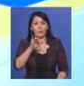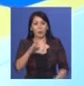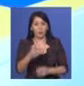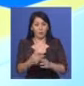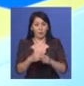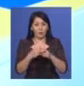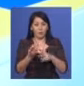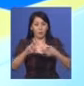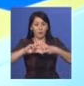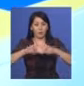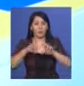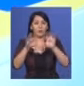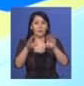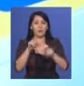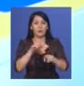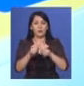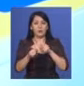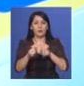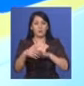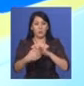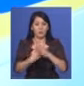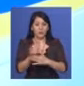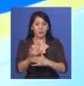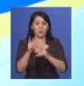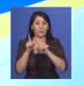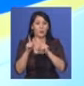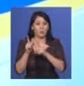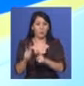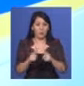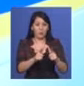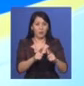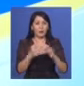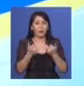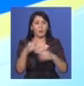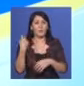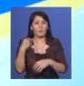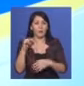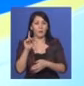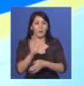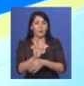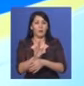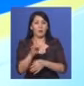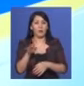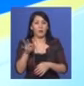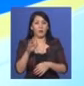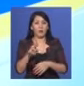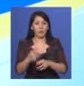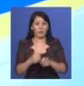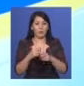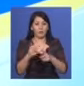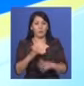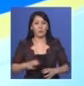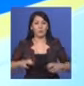Биоқауіпсіздік мәселелерін заңнамалық реттеу үшін тиісті заң жобасын әзірлеу қажет. Бүгін президенттің тапсырмасымен құрылған биологиялық қауіпсіздік